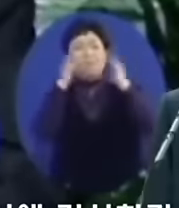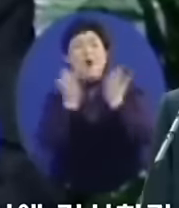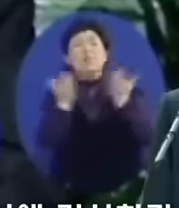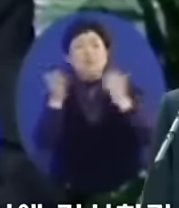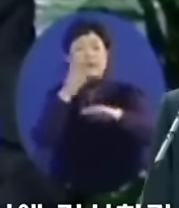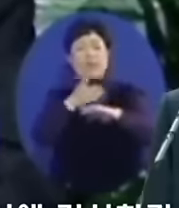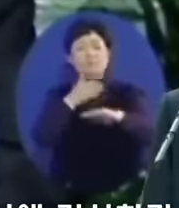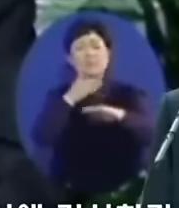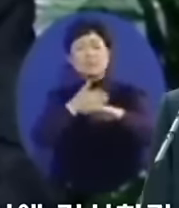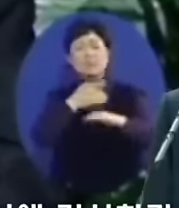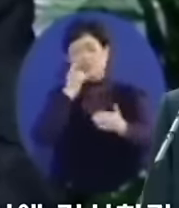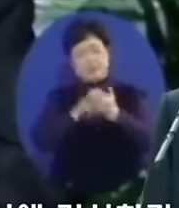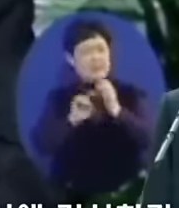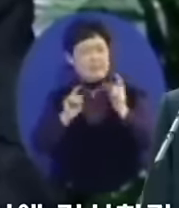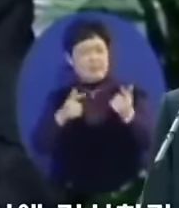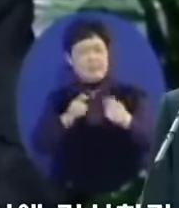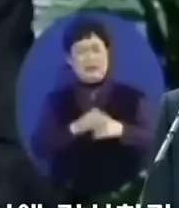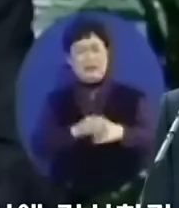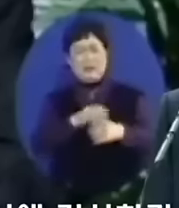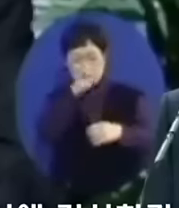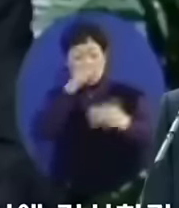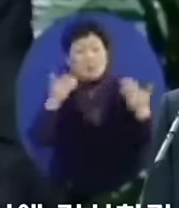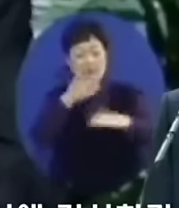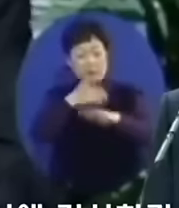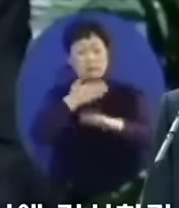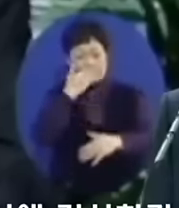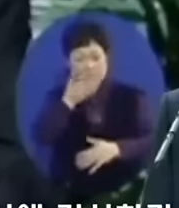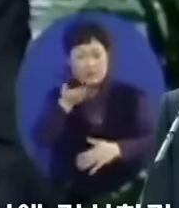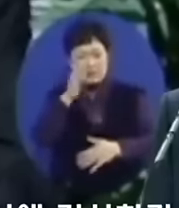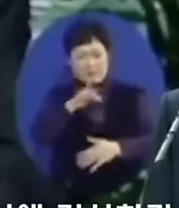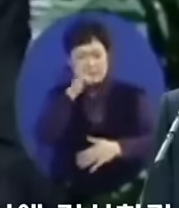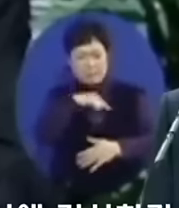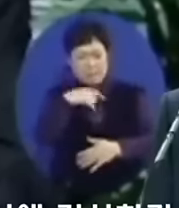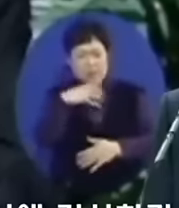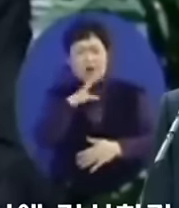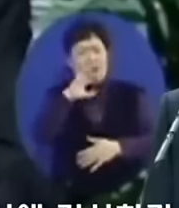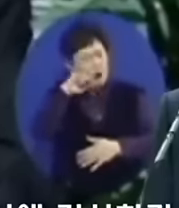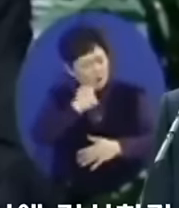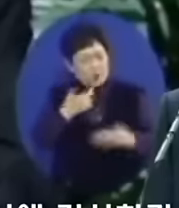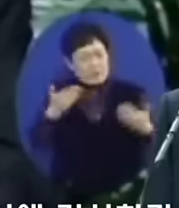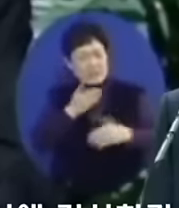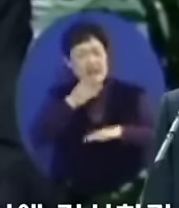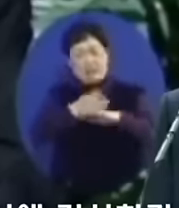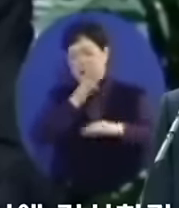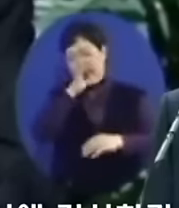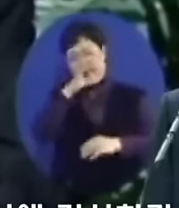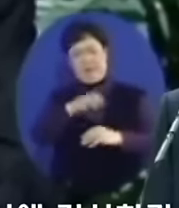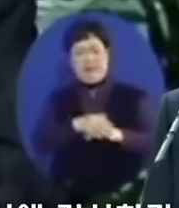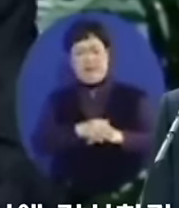감사하기 힘들어요. 좋은 일은 감사할 수 있습니다만 나쁘고 고통스러운데 어떻게 감사합니까?